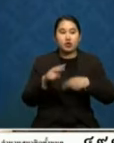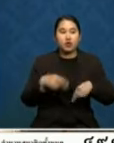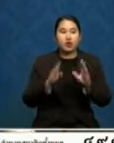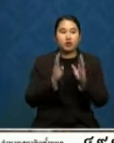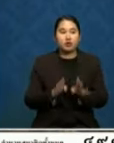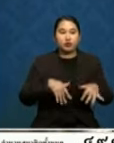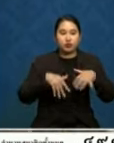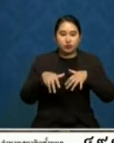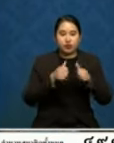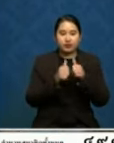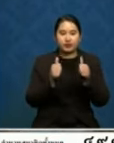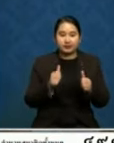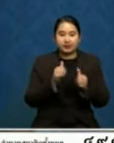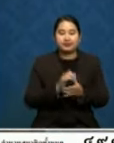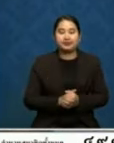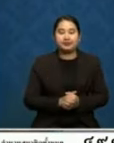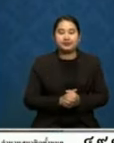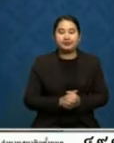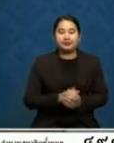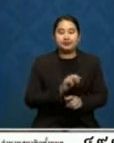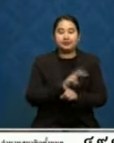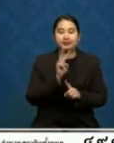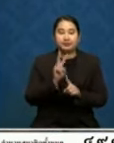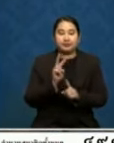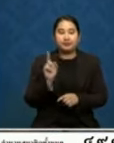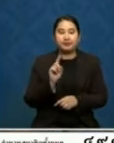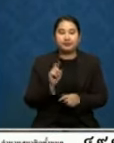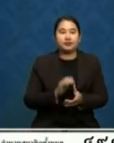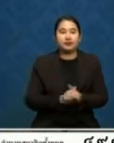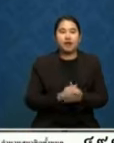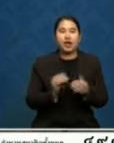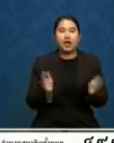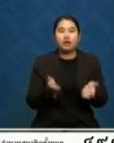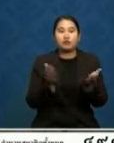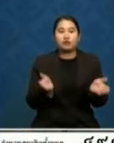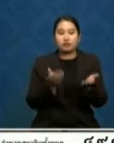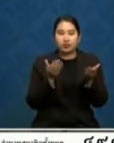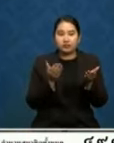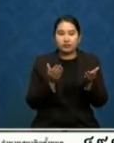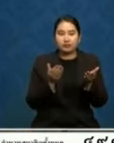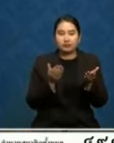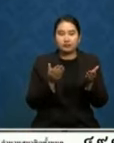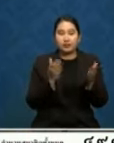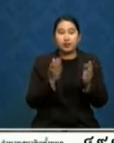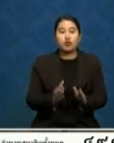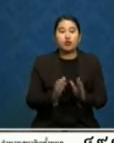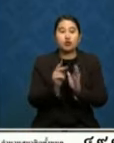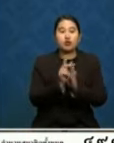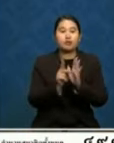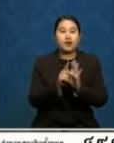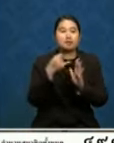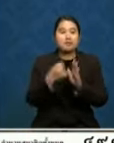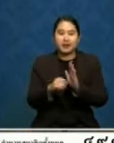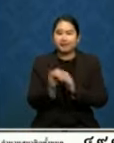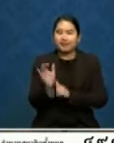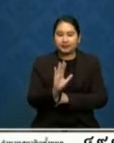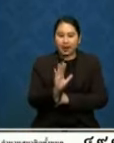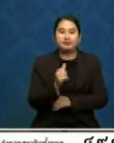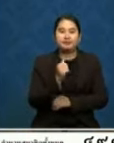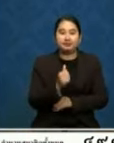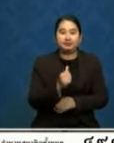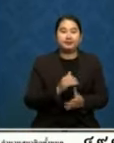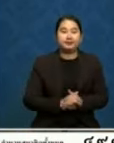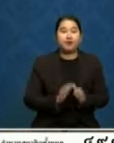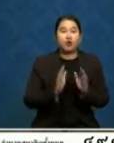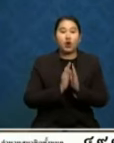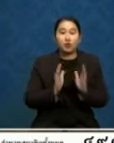ครับข้อที่สองก็คือไม่สนับสนุนส่งเสริมคนที่บิดเบือนกฎหมายเพื่อประโยชน์ตนนะครับข